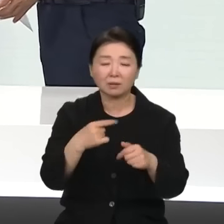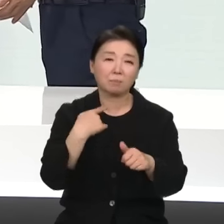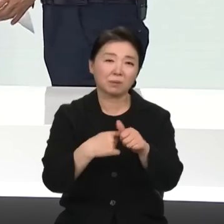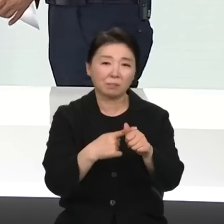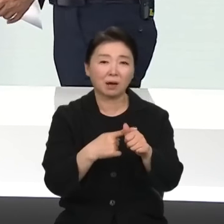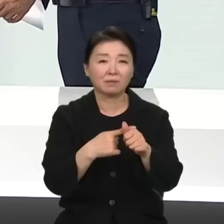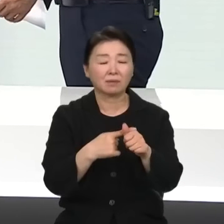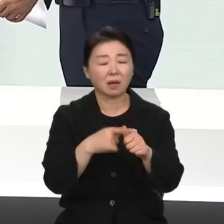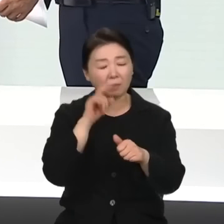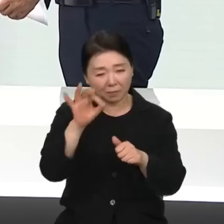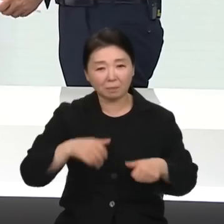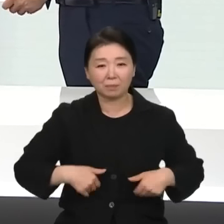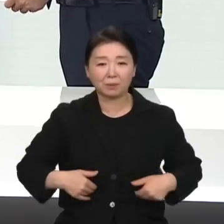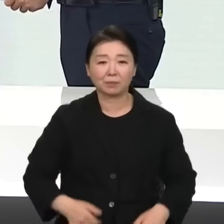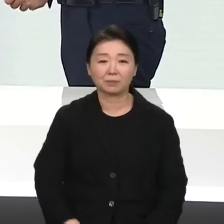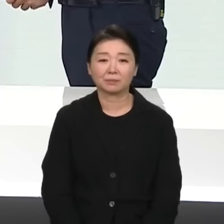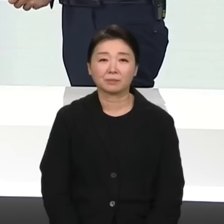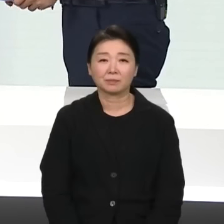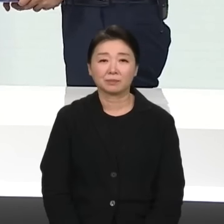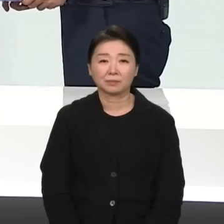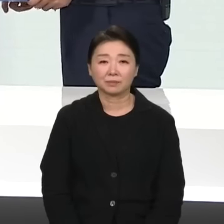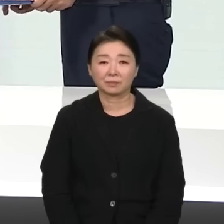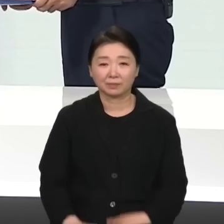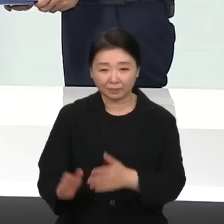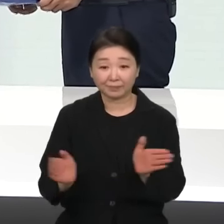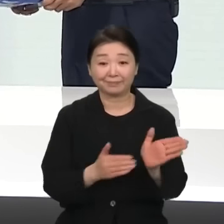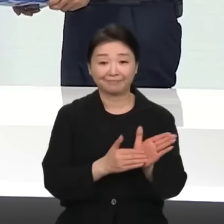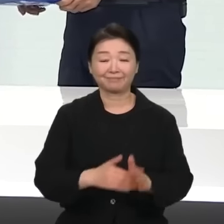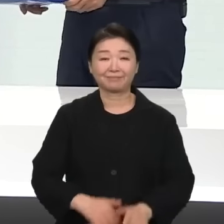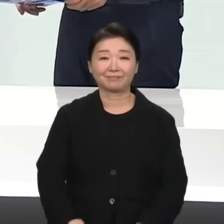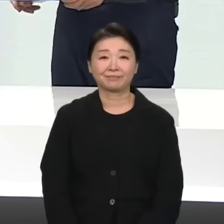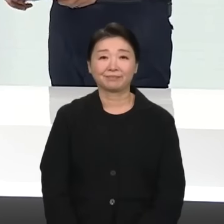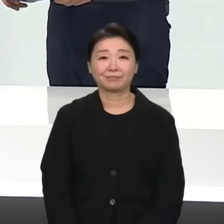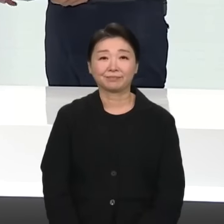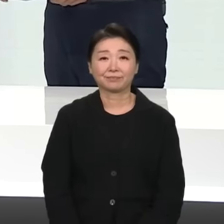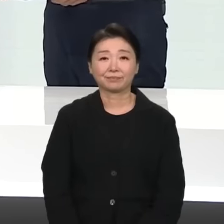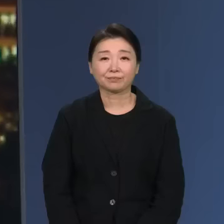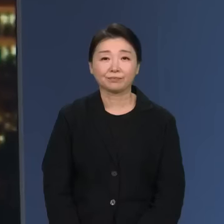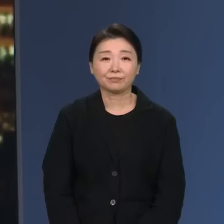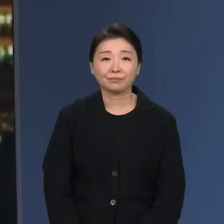번 경찰은 영원한 경찰. 알겠습니다. 이성대 기자였습니다.